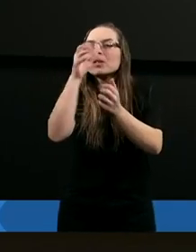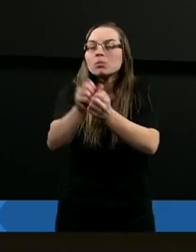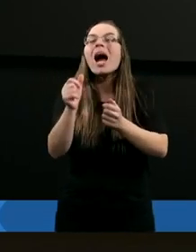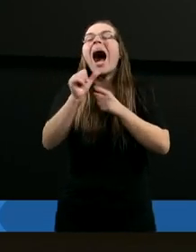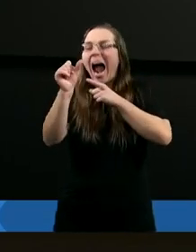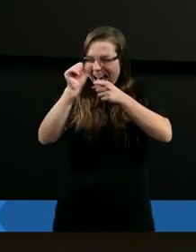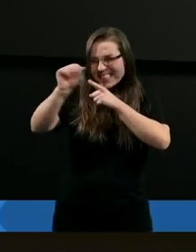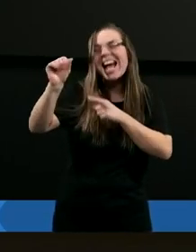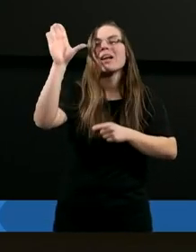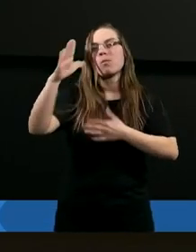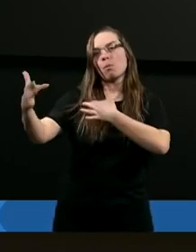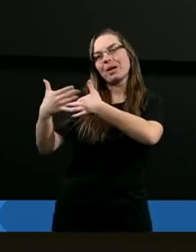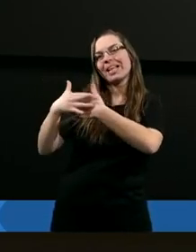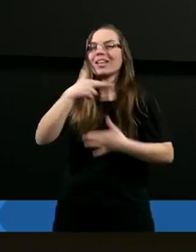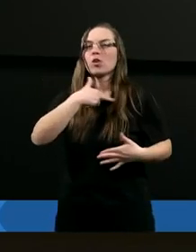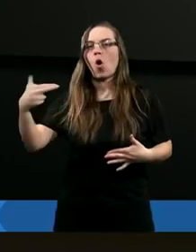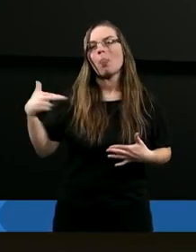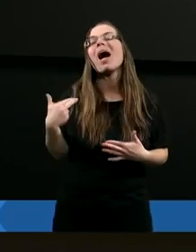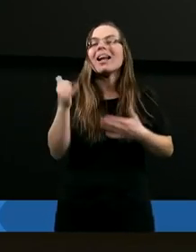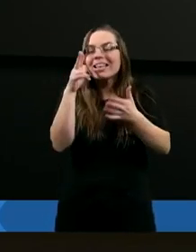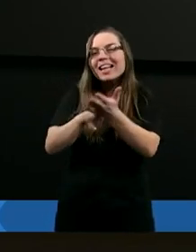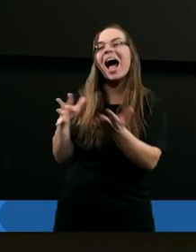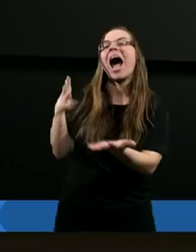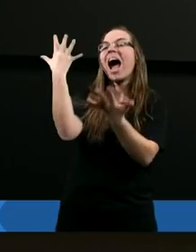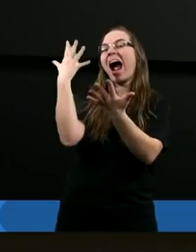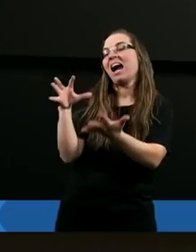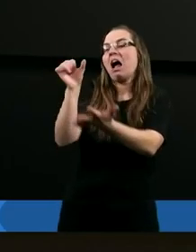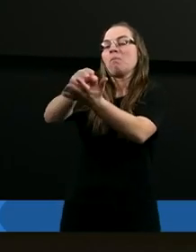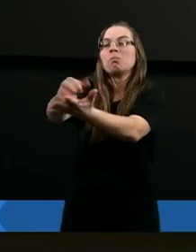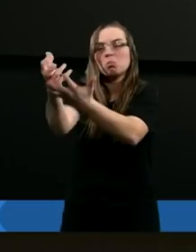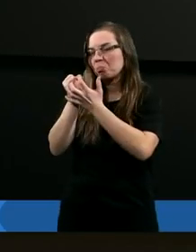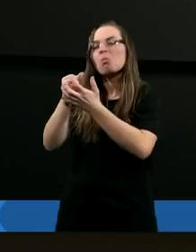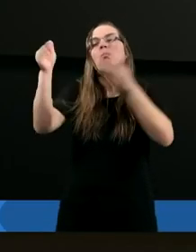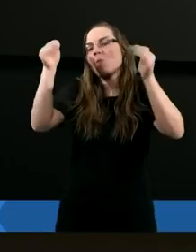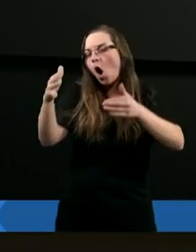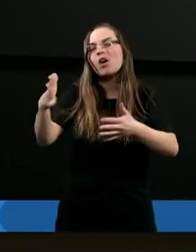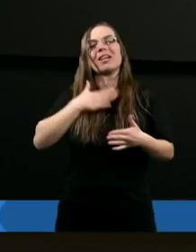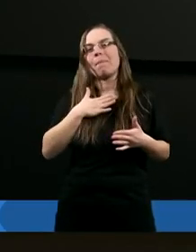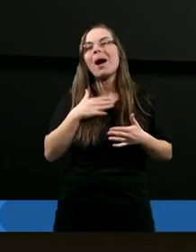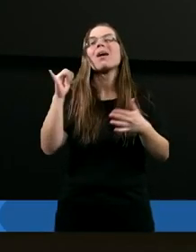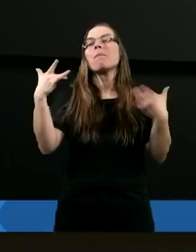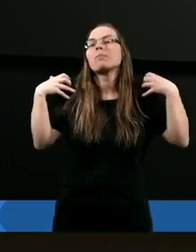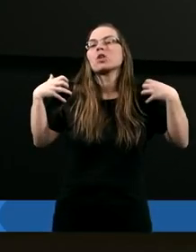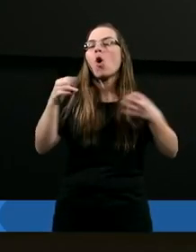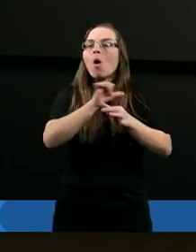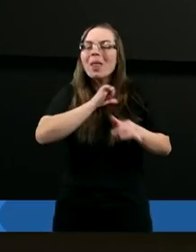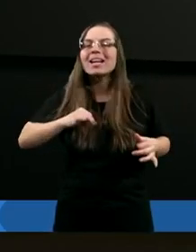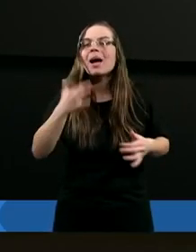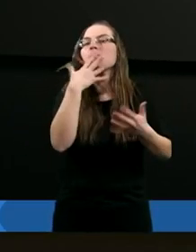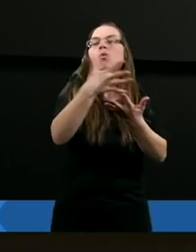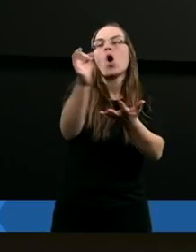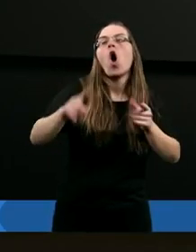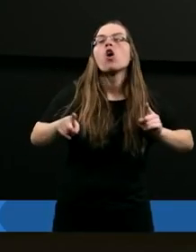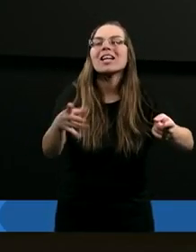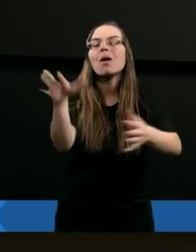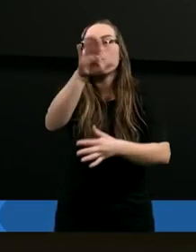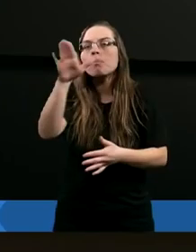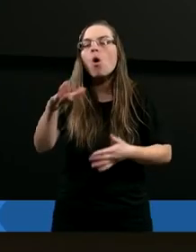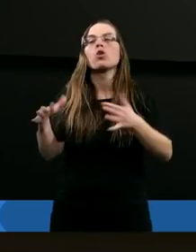bardzo blisko nas na wyciągnięcie ręki, dookoła nas. Sama Księga Przyrody opowiada o dziełach Bożych.